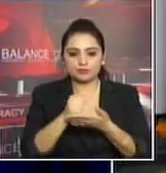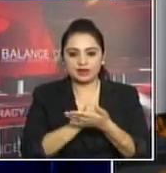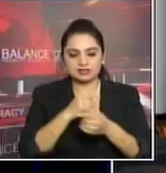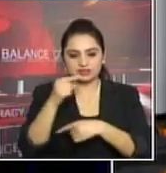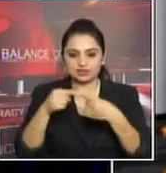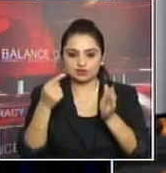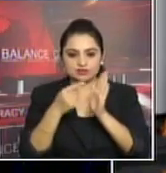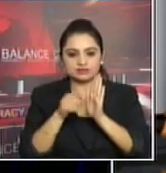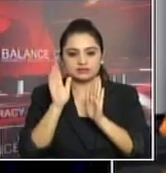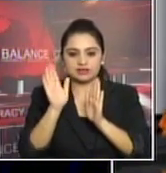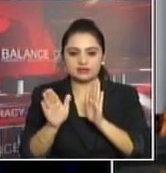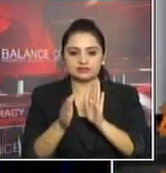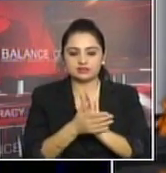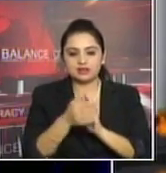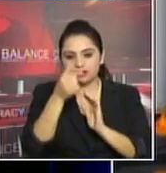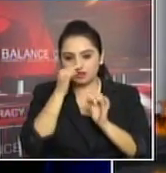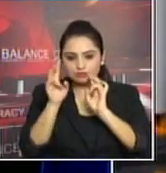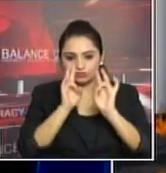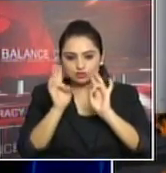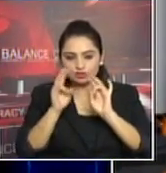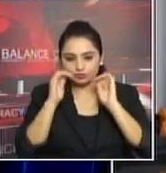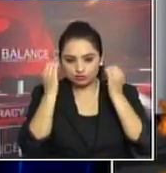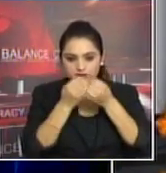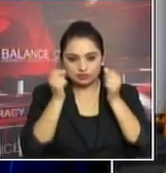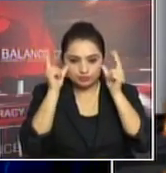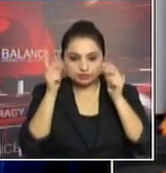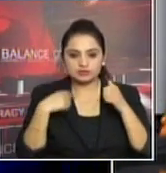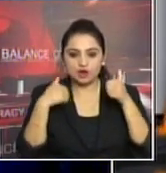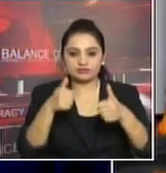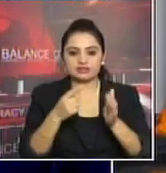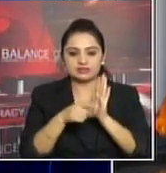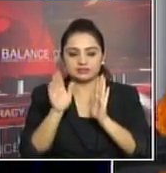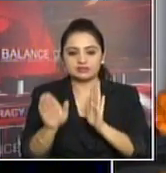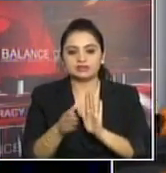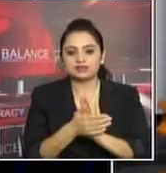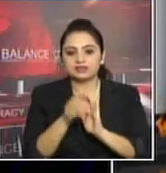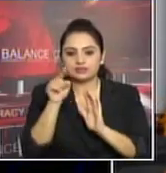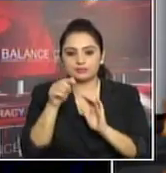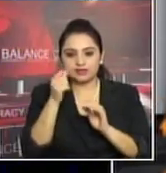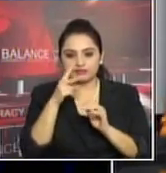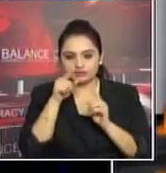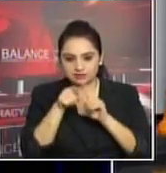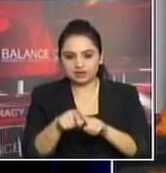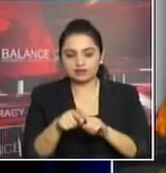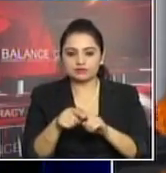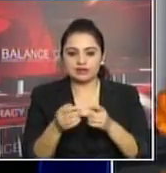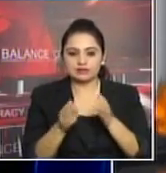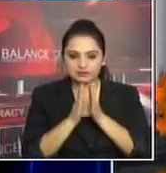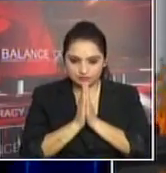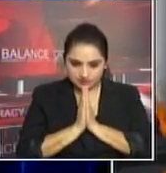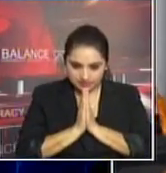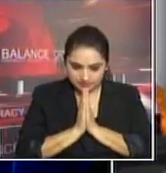हाम्रो प्रयास निरन्तर जारी रहनेछ। गाउँ सहर दुनियाँ बिउझाउने हाम्रो अभियान जारी छ। तपाईँ एबिसी न्युज सँगै